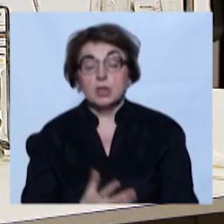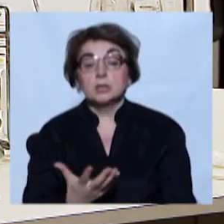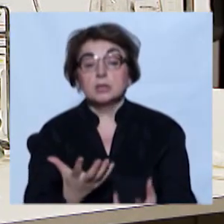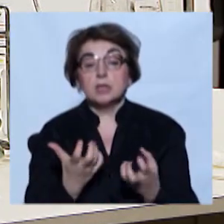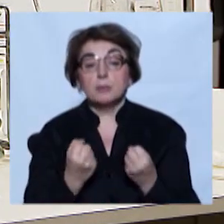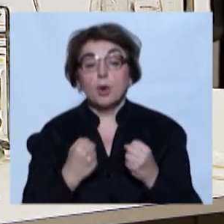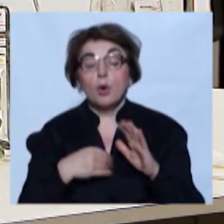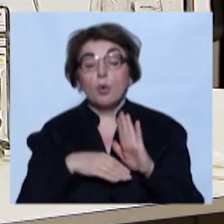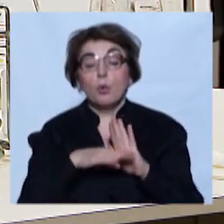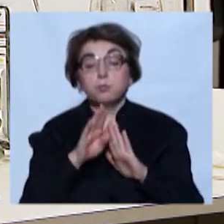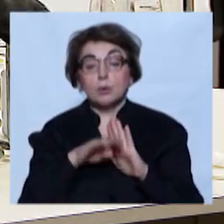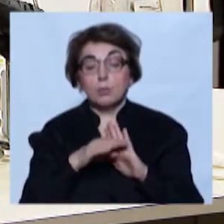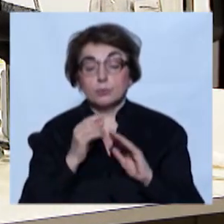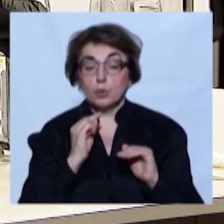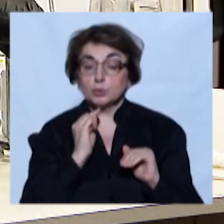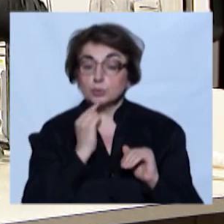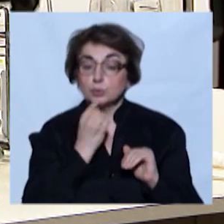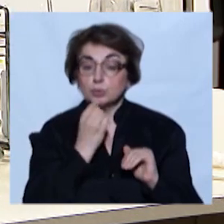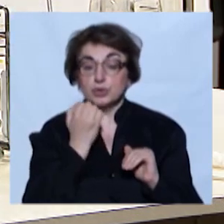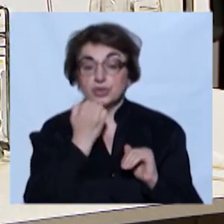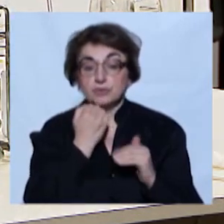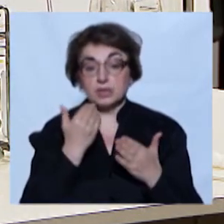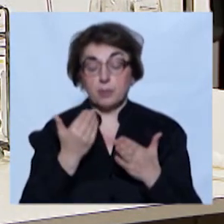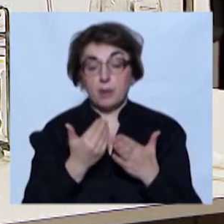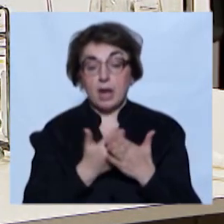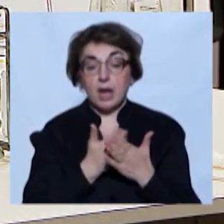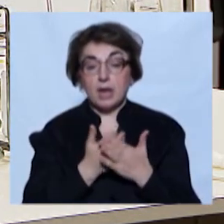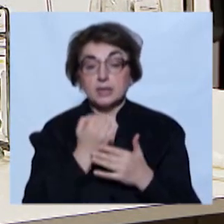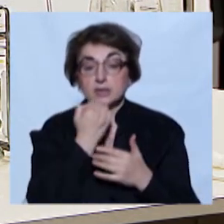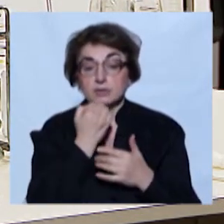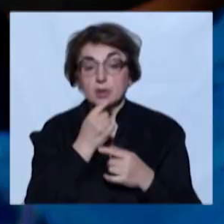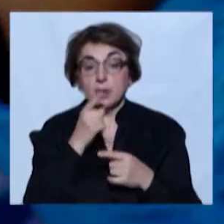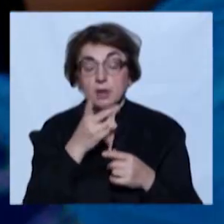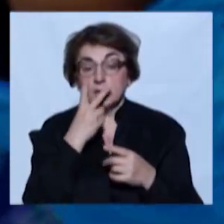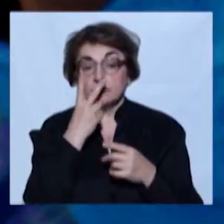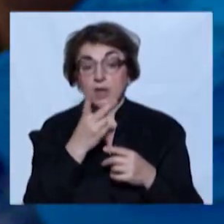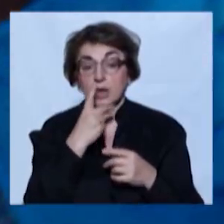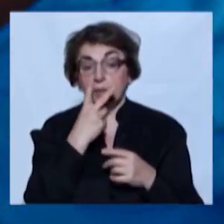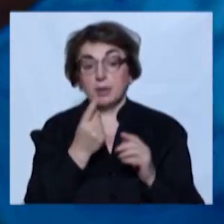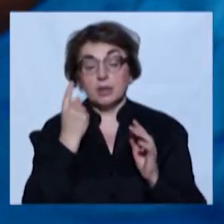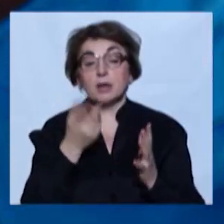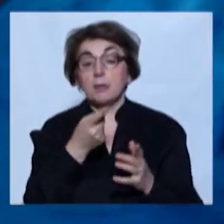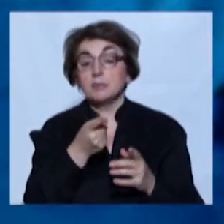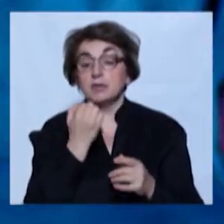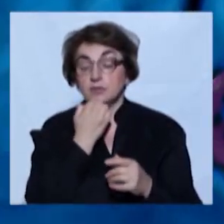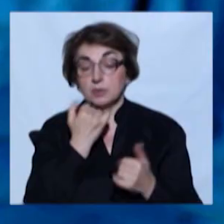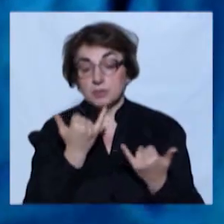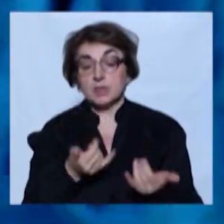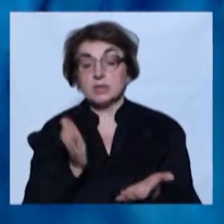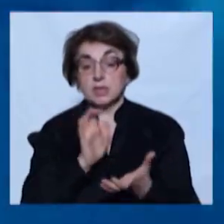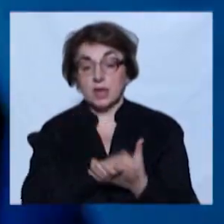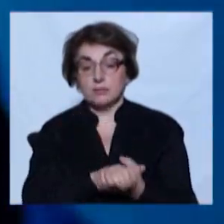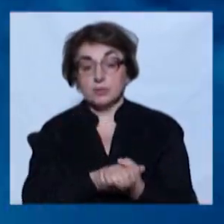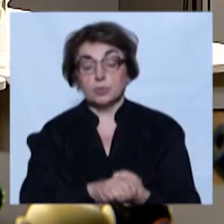მიიღება უფრო რთული ახალი ნივთიერება და ამ ნივთიერებას მე და შენ დღევანდელ გაკვეთილზე გავიცნობთ.